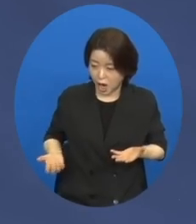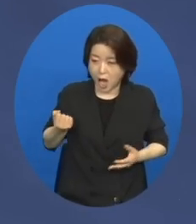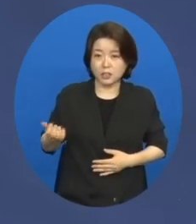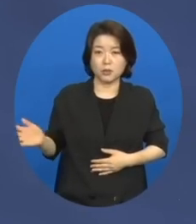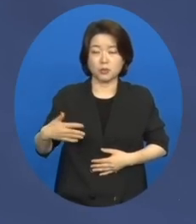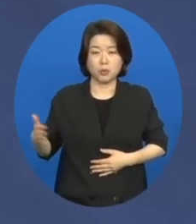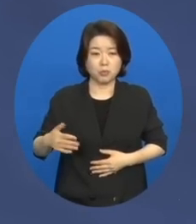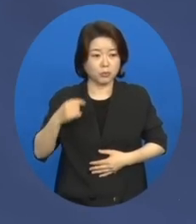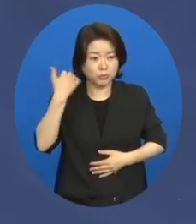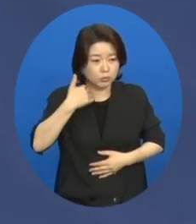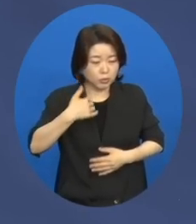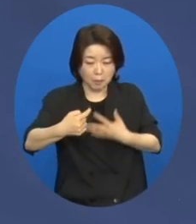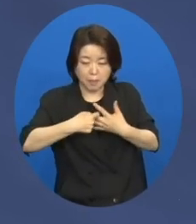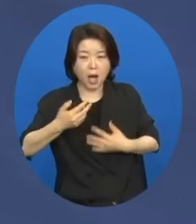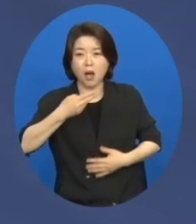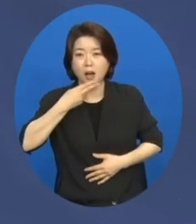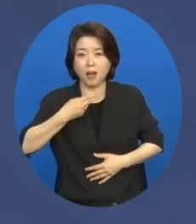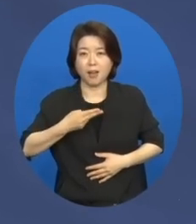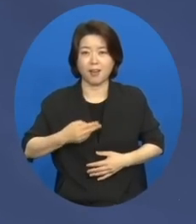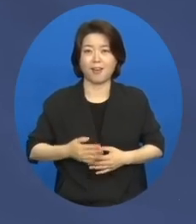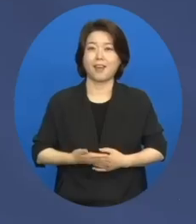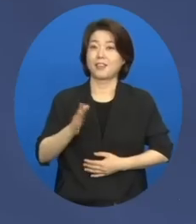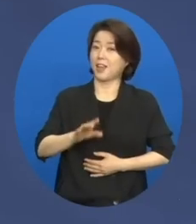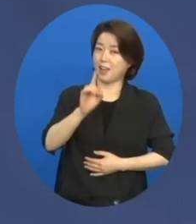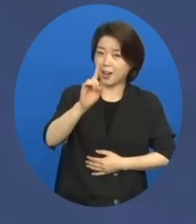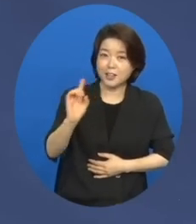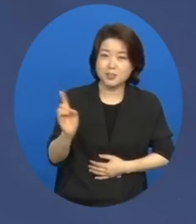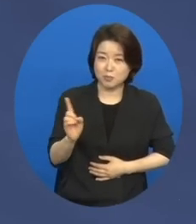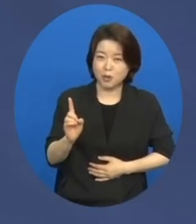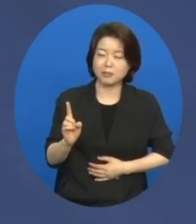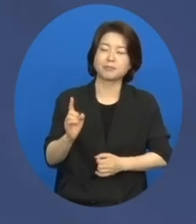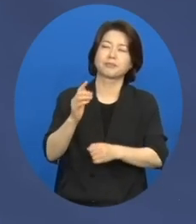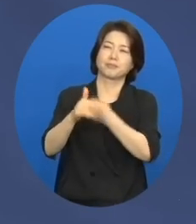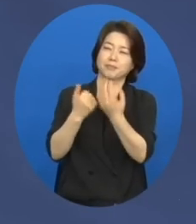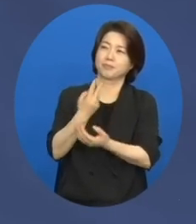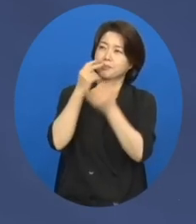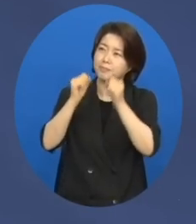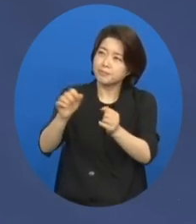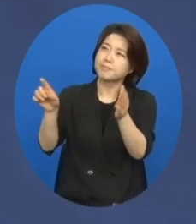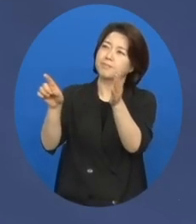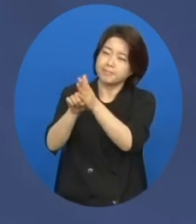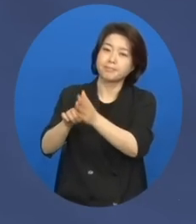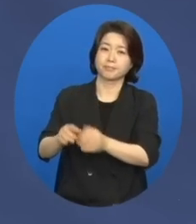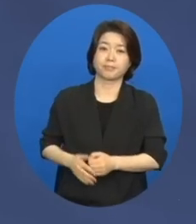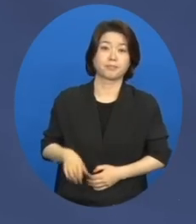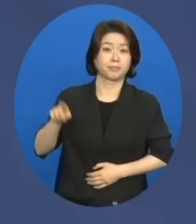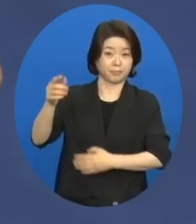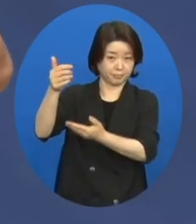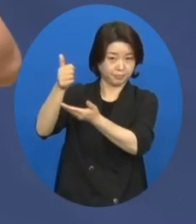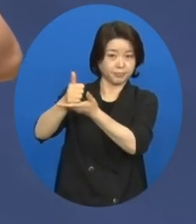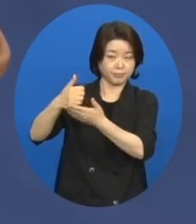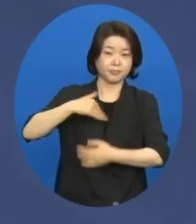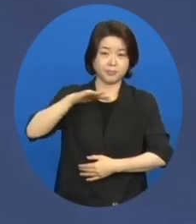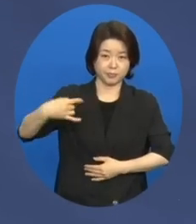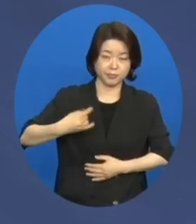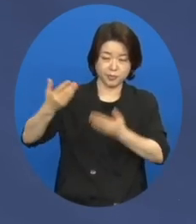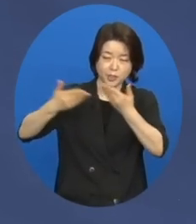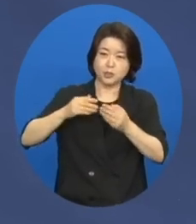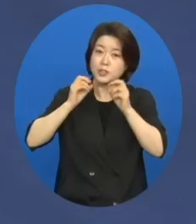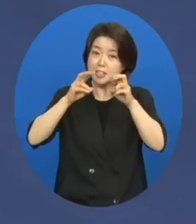누가 알아주지도 않고, 근데 한 가지 있다면 하나님 살아계신 거 믿고 그분이 우리에게 주신 이